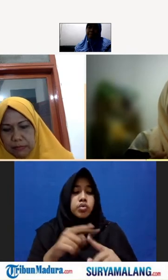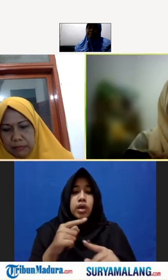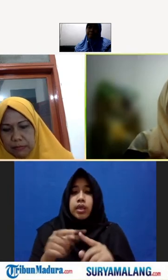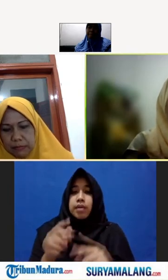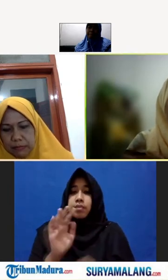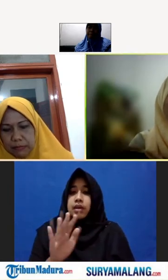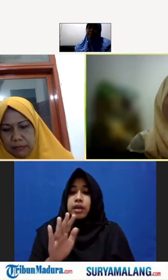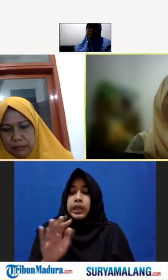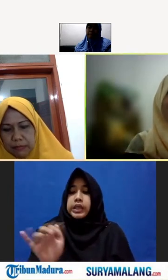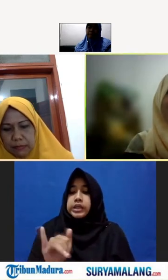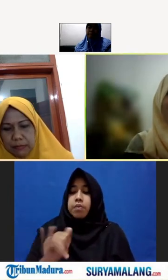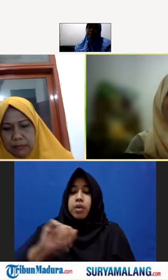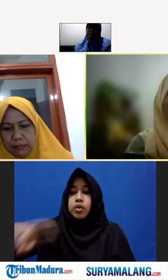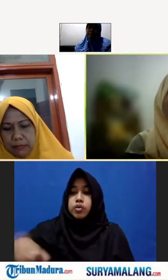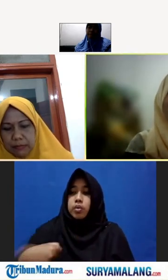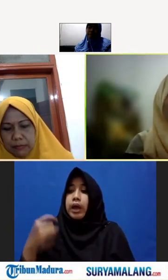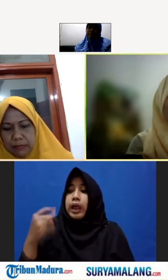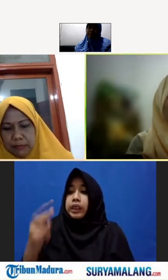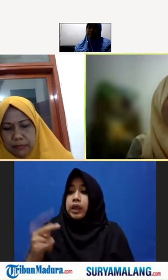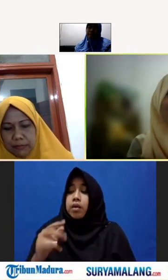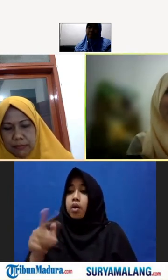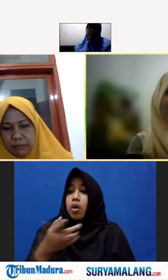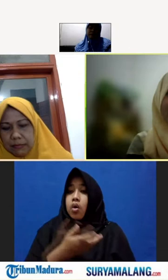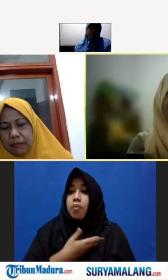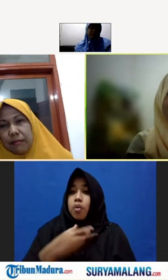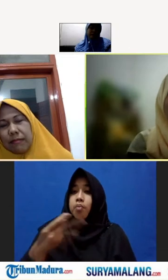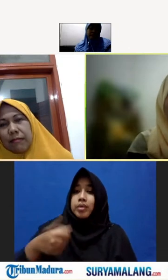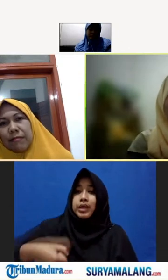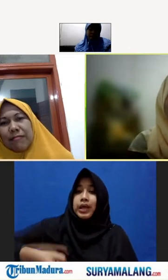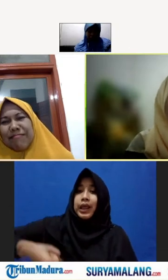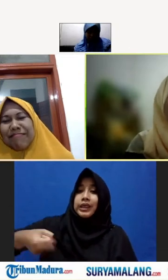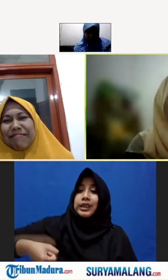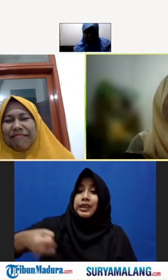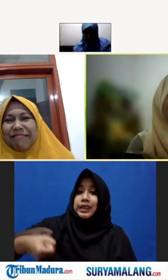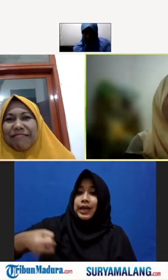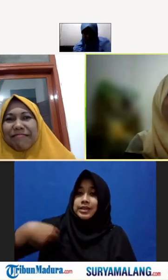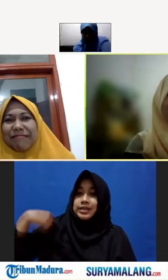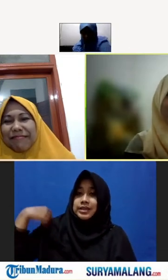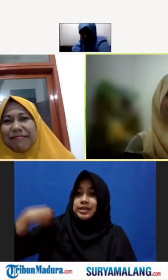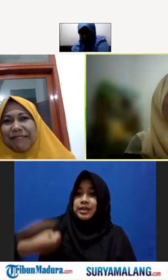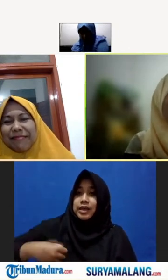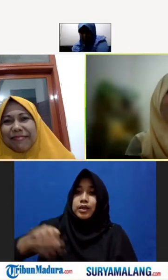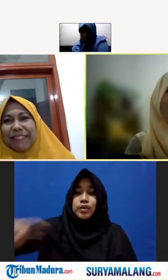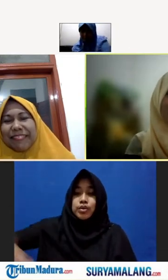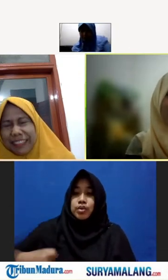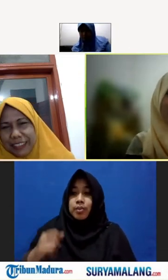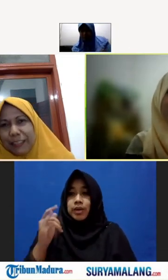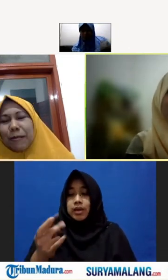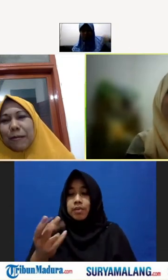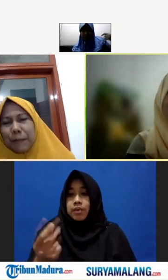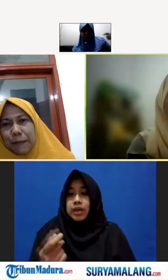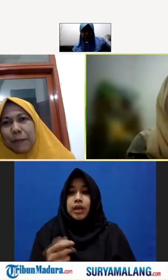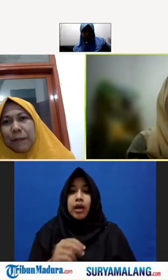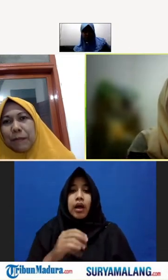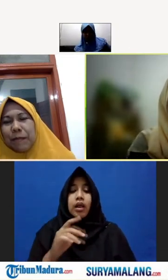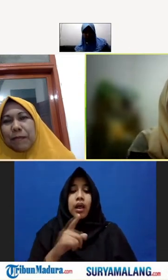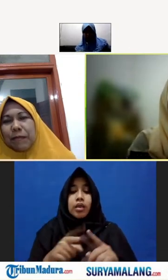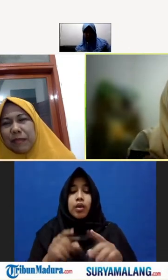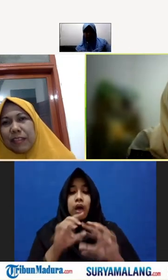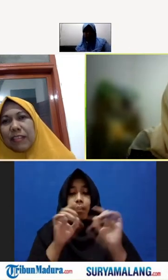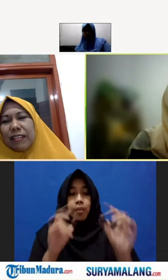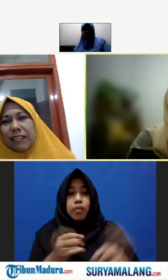sama suami tetap kalau mau beli tas suami yang beliin gitu atau jatah apa suami yang beliin. Nah, sama kayak